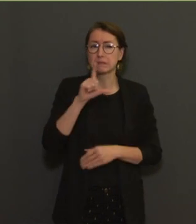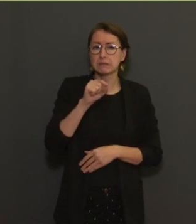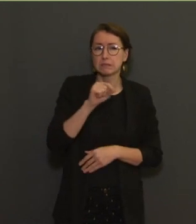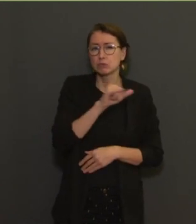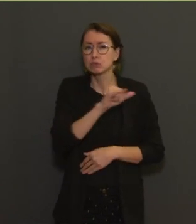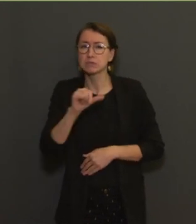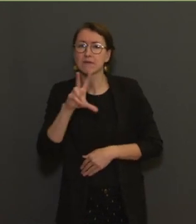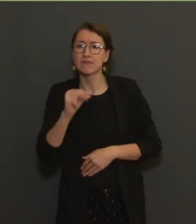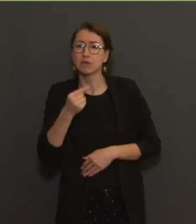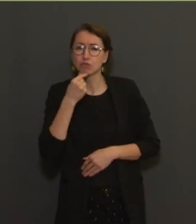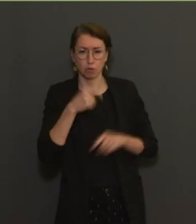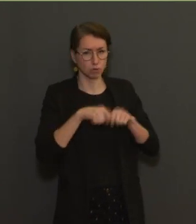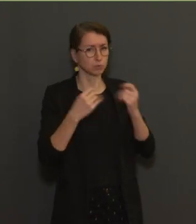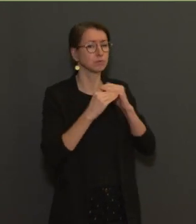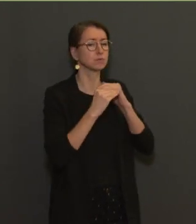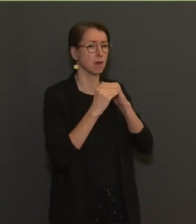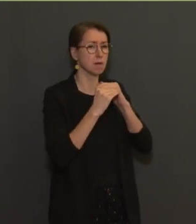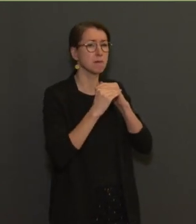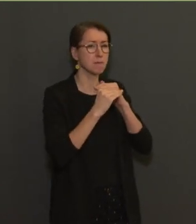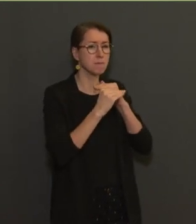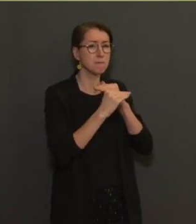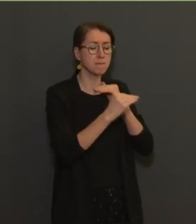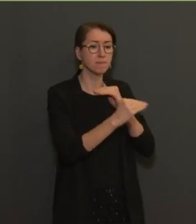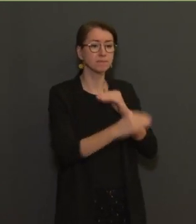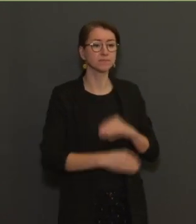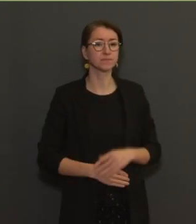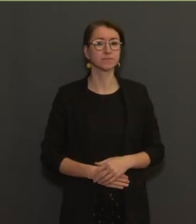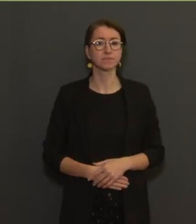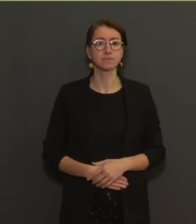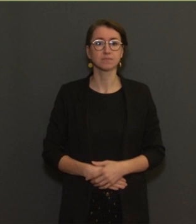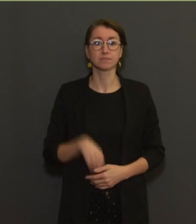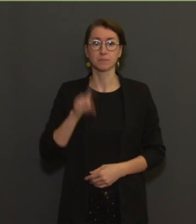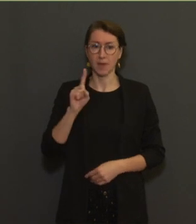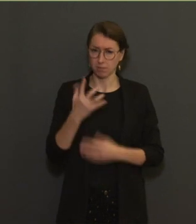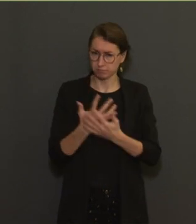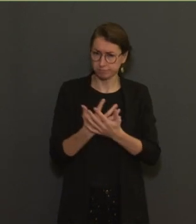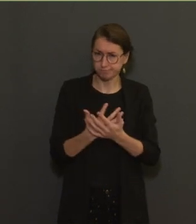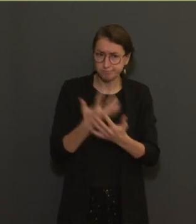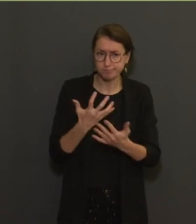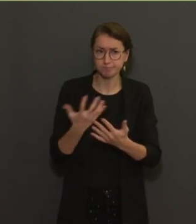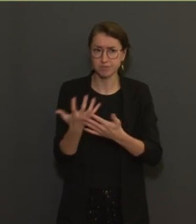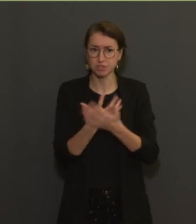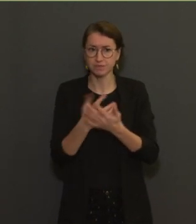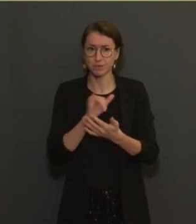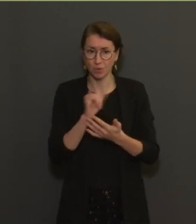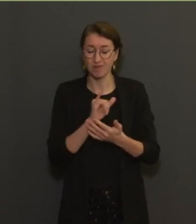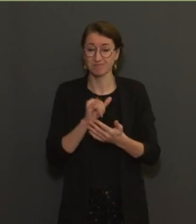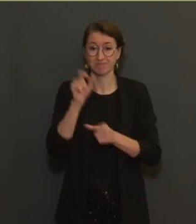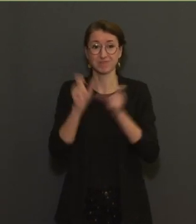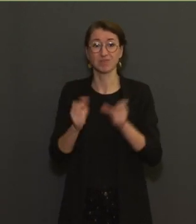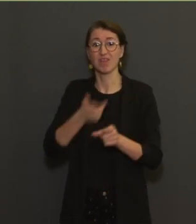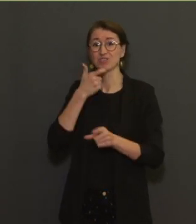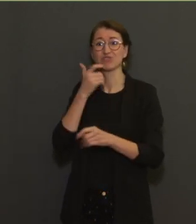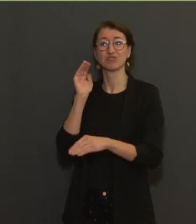plusieurs reprises, on est toujours frappé par le fait que les tranches d'âge les plus âgées sont de plus en plus touchées. On l'a signalé